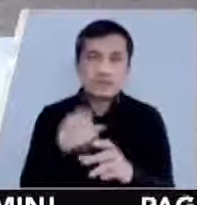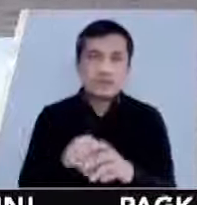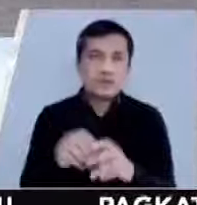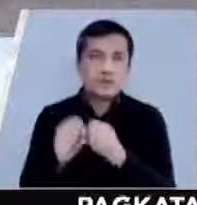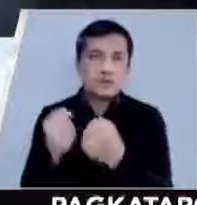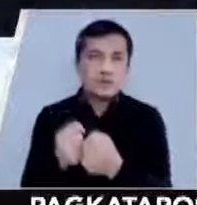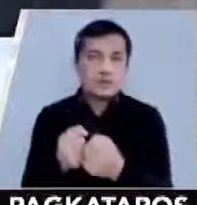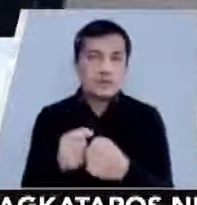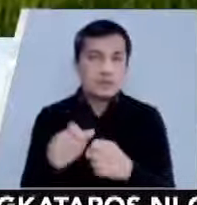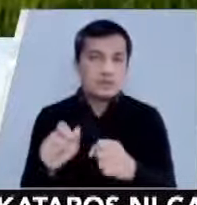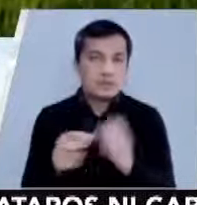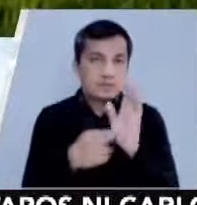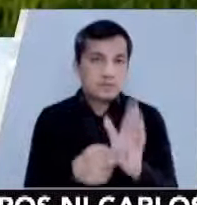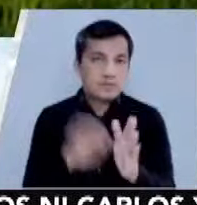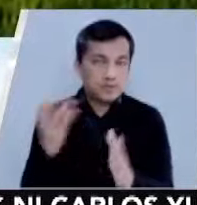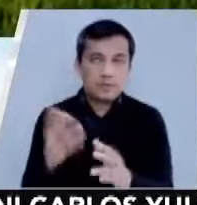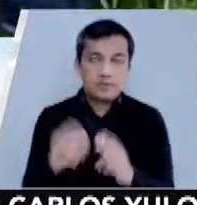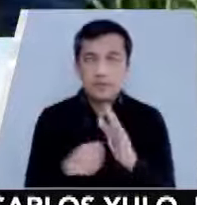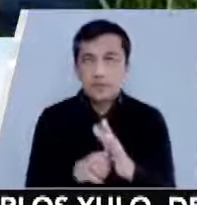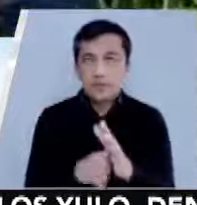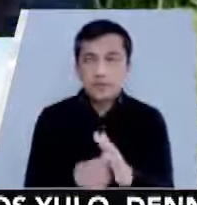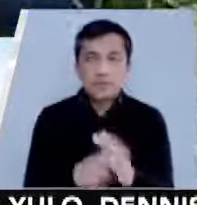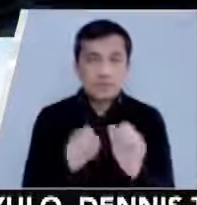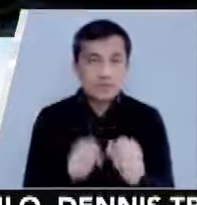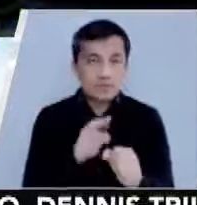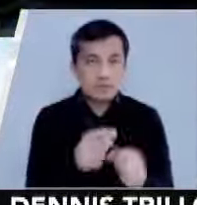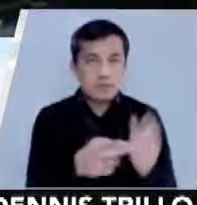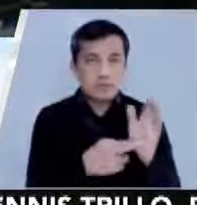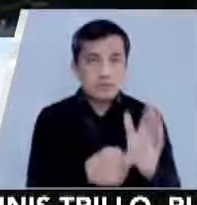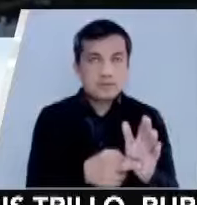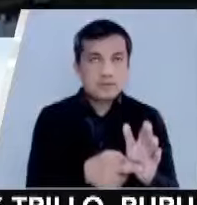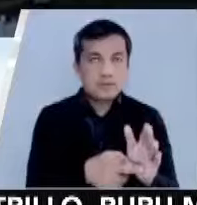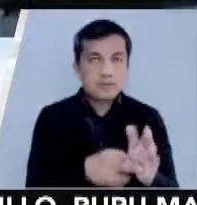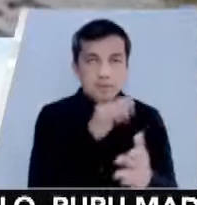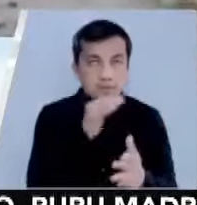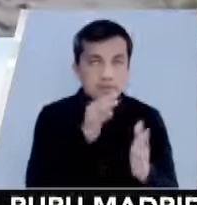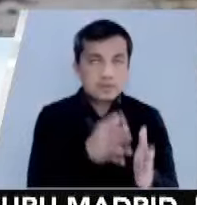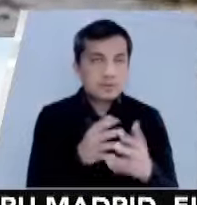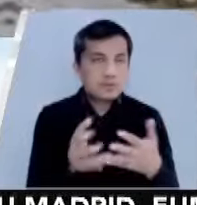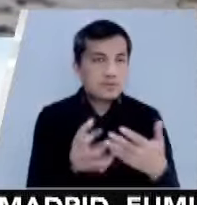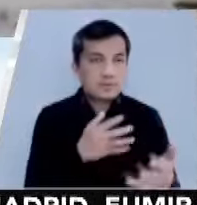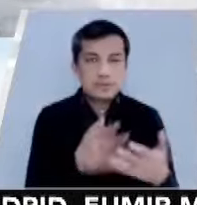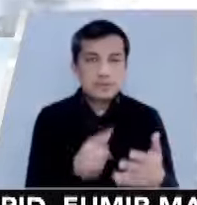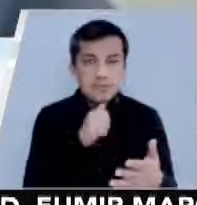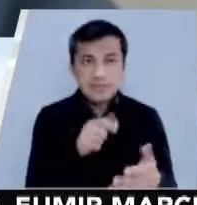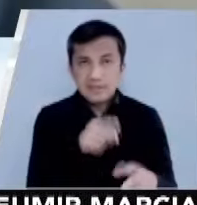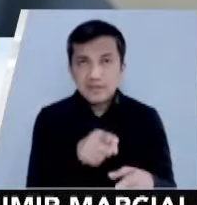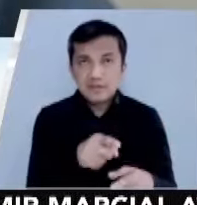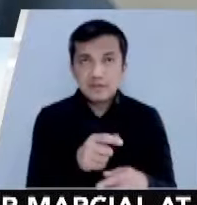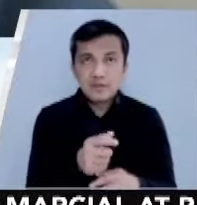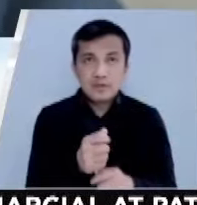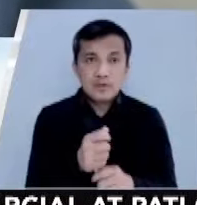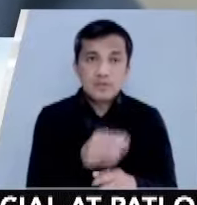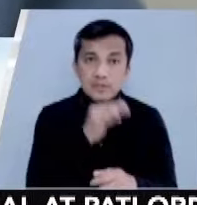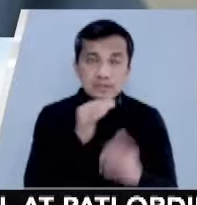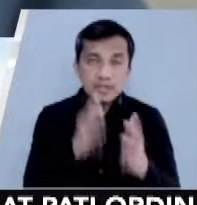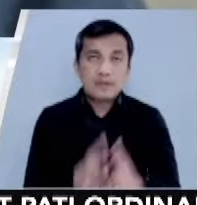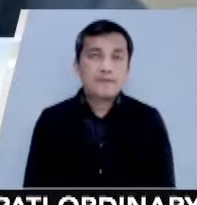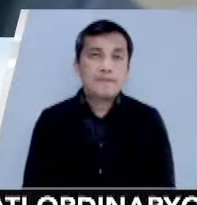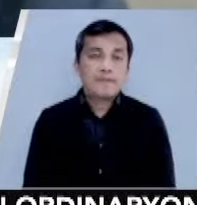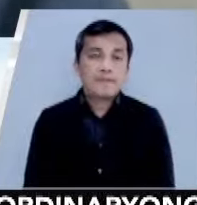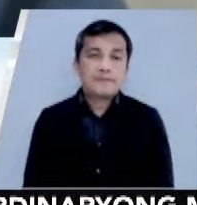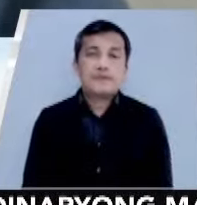mo. Halimbawa, pwede kang kumatawan sa mga magsasaka kahit hindi ka naman talaga magsasaka. Yan din yung kaso na yun ang sinabi